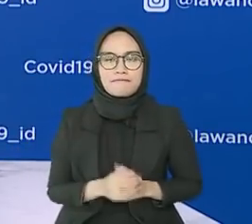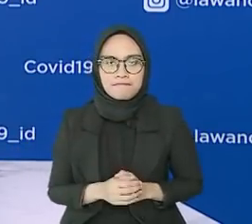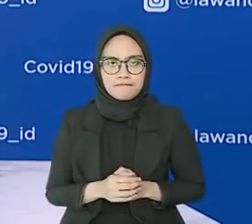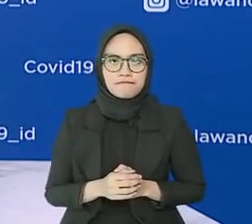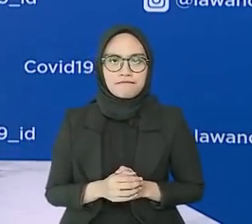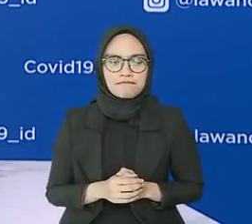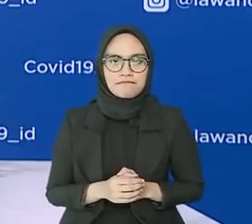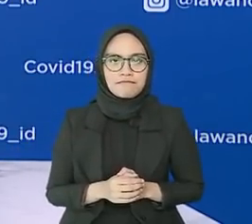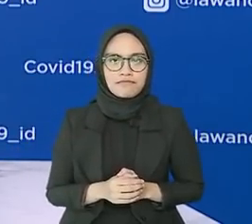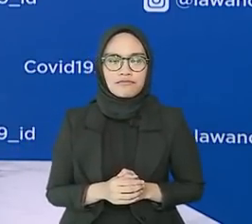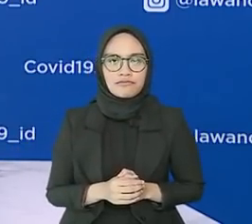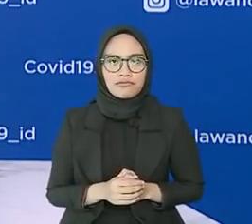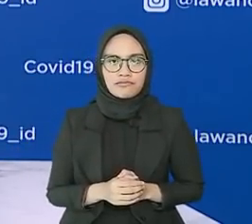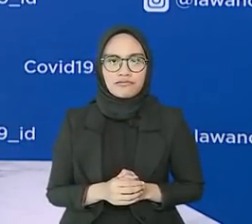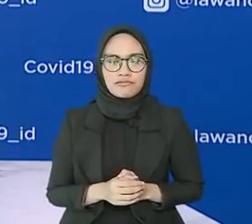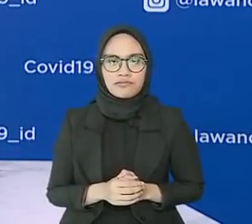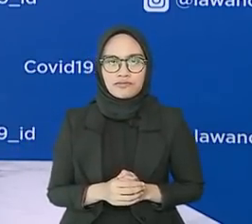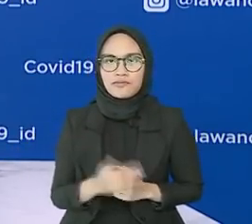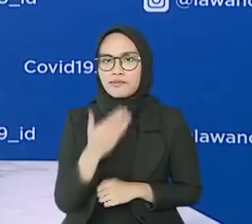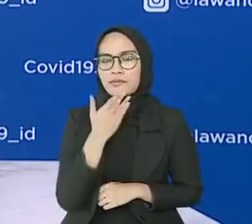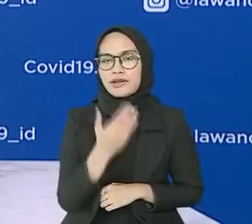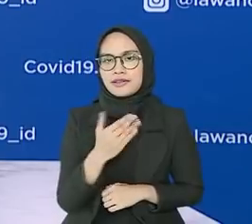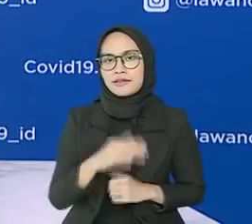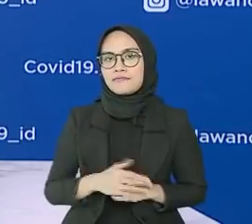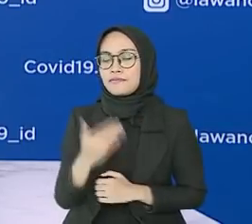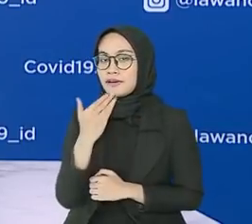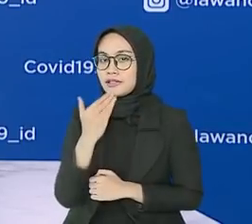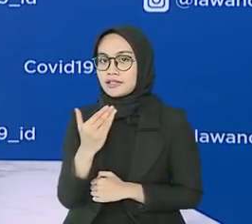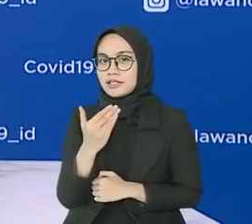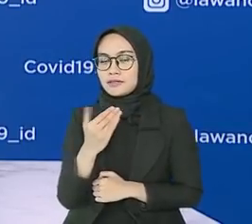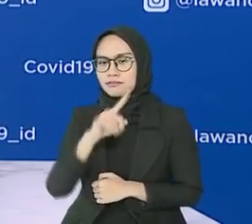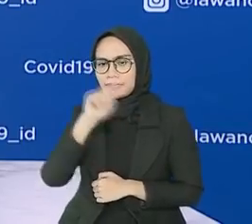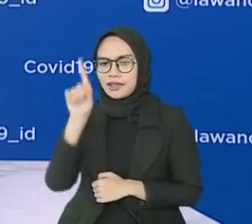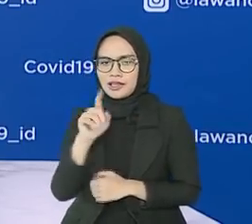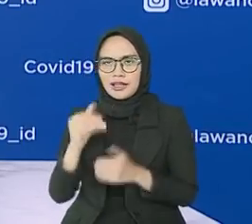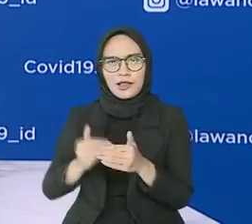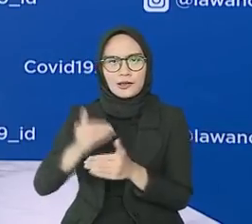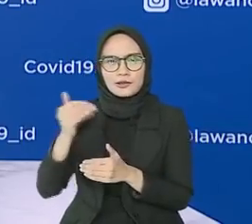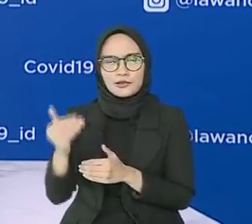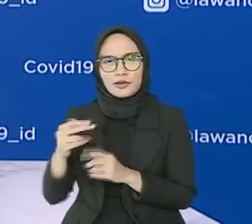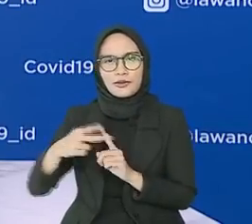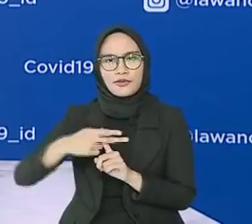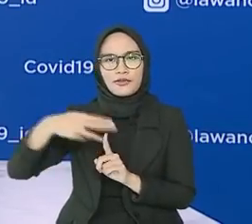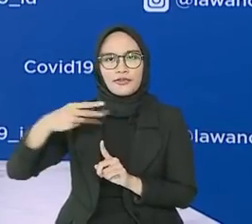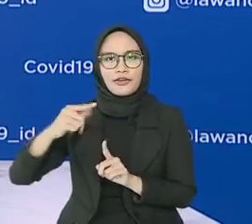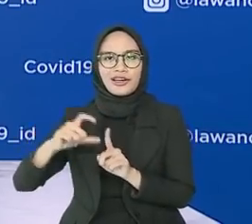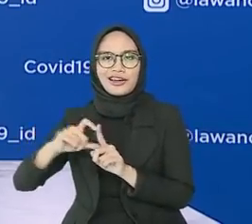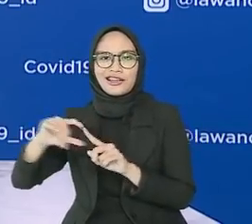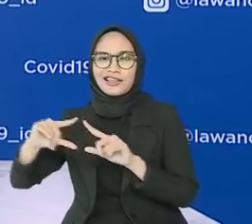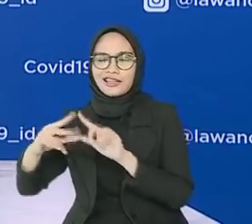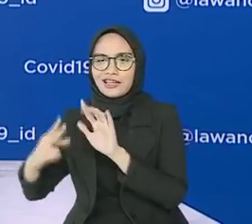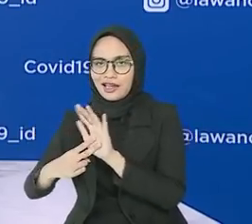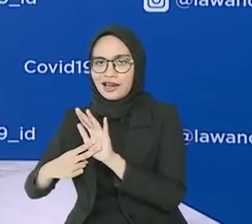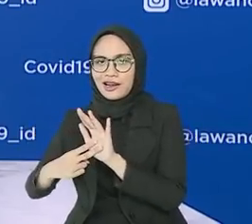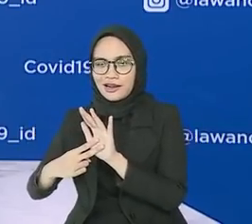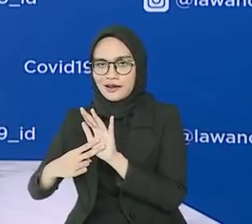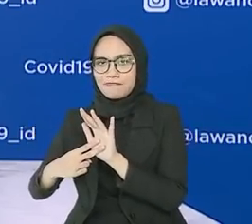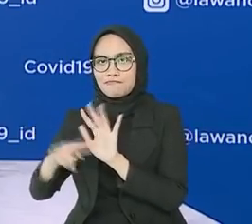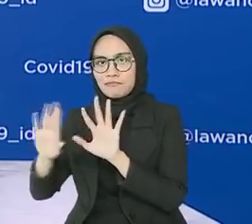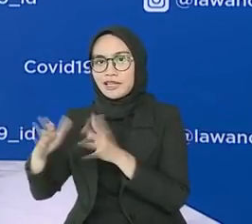keluar secepat mungkin. Terima kasih. Terima kasih Prof. Pertanyaan selanjutnya dari Ferdian Ananda, Media